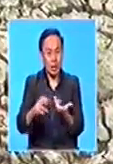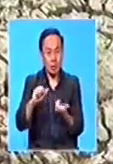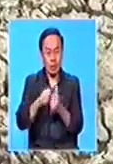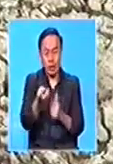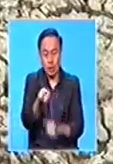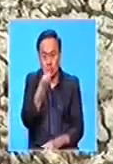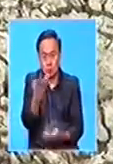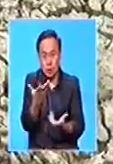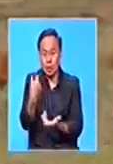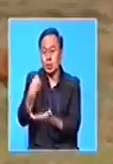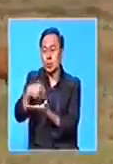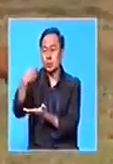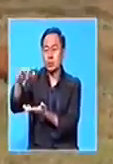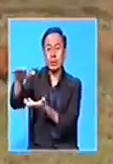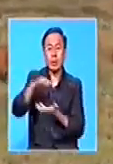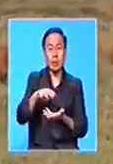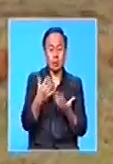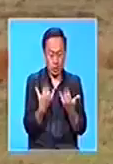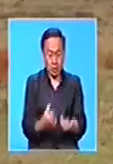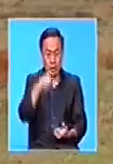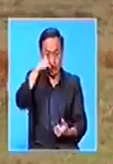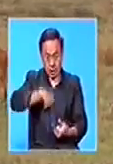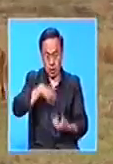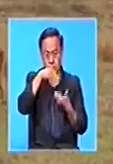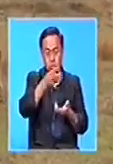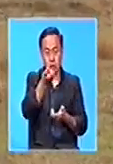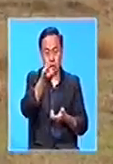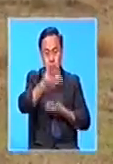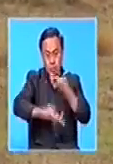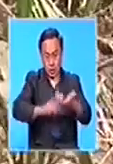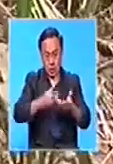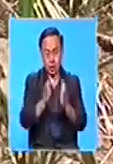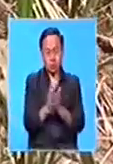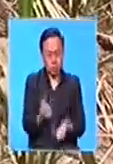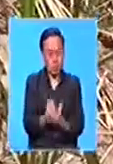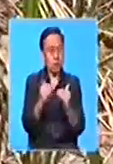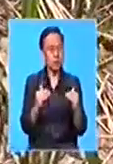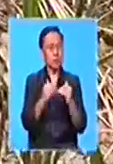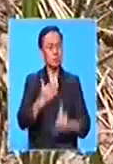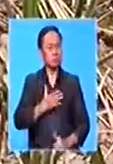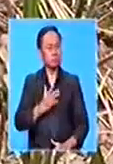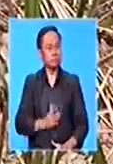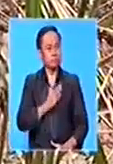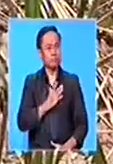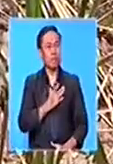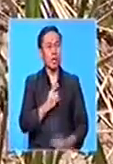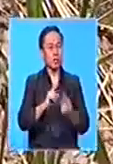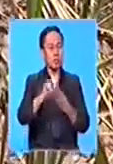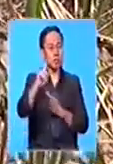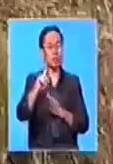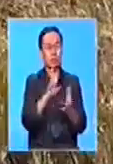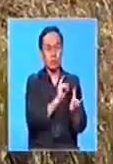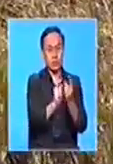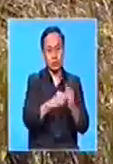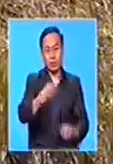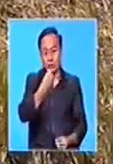วกินนะครับวันนี้เราส่งออกข้าวไปลำหนึ่งนะเพราะนั้นต้องระมัดระวังนะครับต้องรักษาสิ่งที่มันเป็นอะไรวั